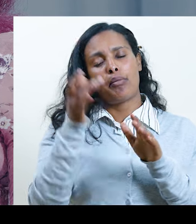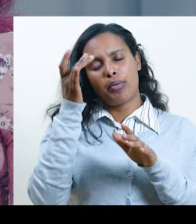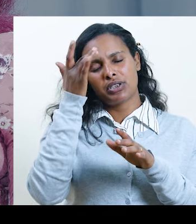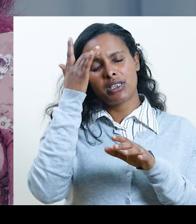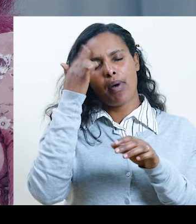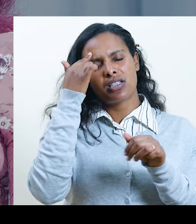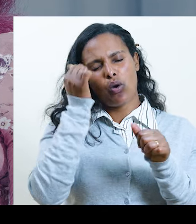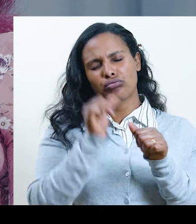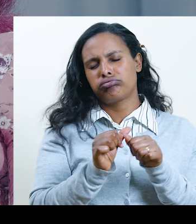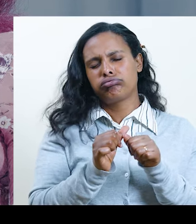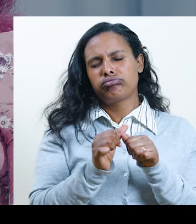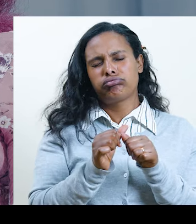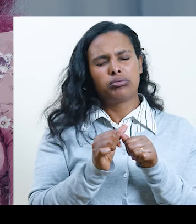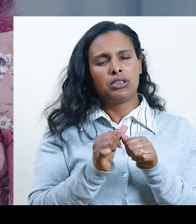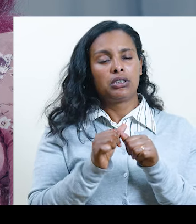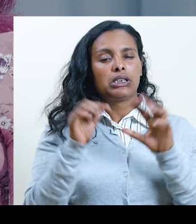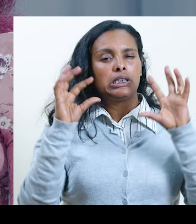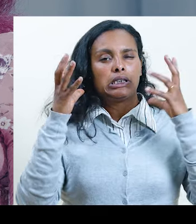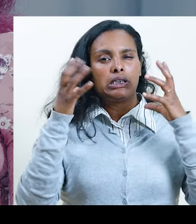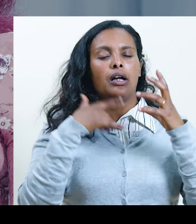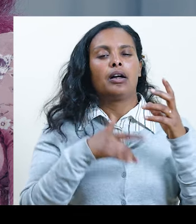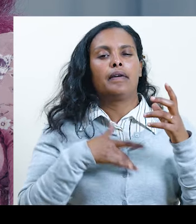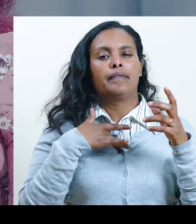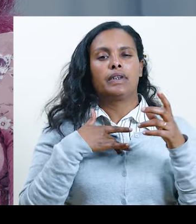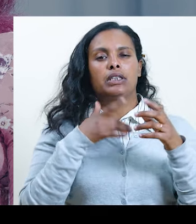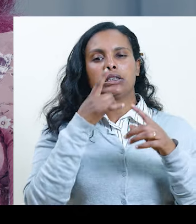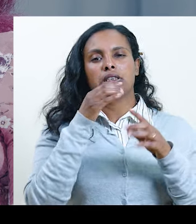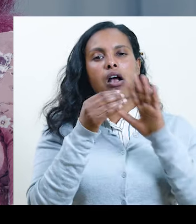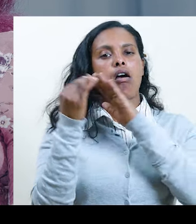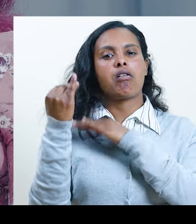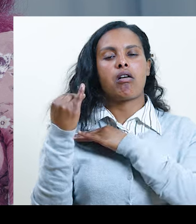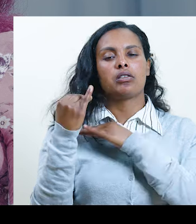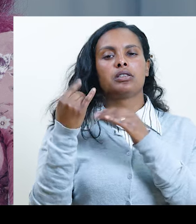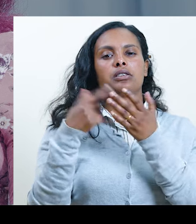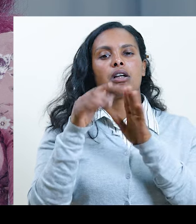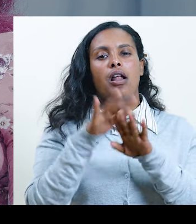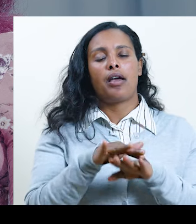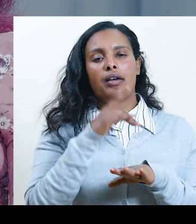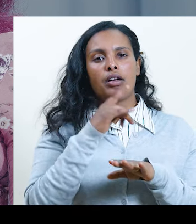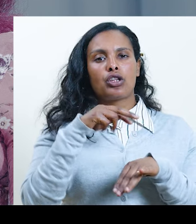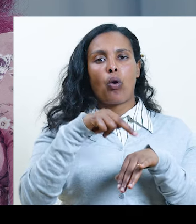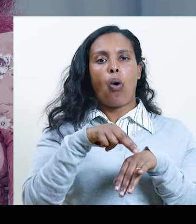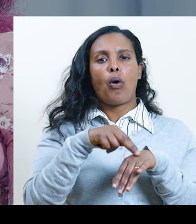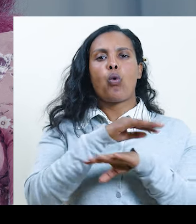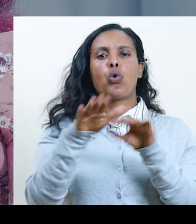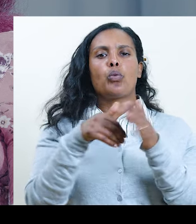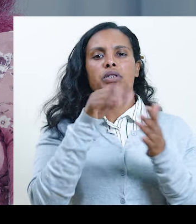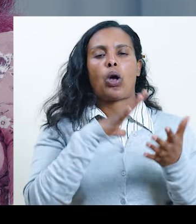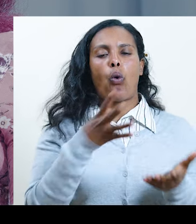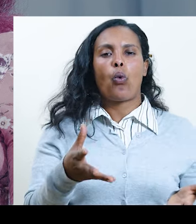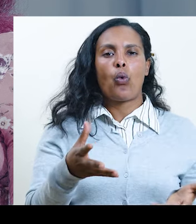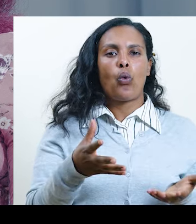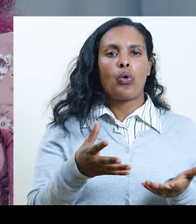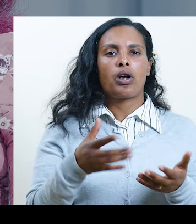ህመምሽን እንደገና የማስታወስና መልሰሽ ያንን ስሜት እንድትለማመጪው ጫና ስለሚያሳድር እዚህ ላይ ተቋማት፣ ሁሉም